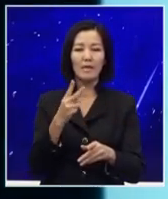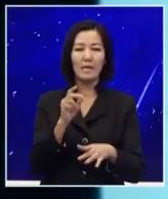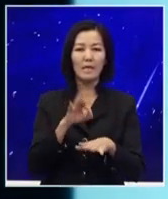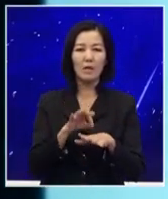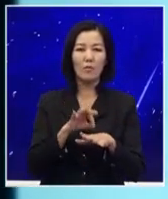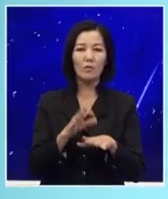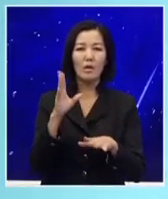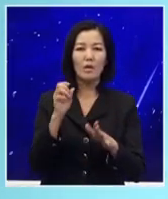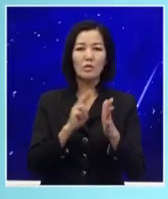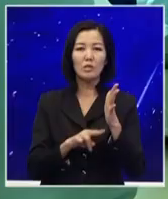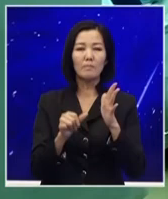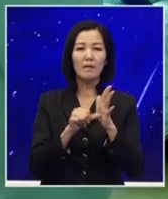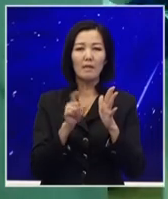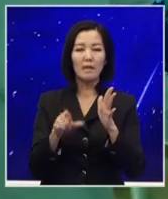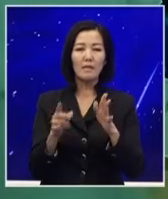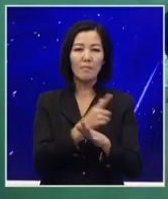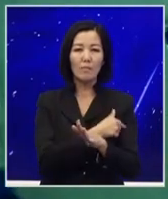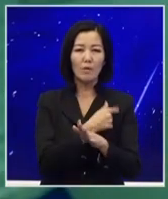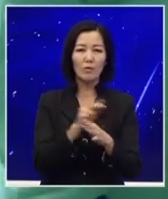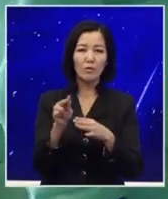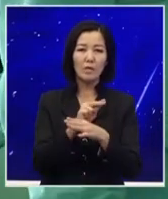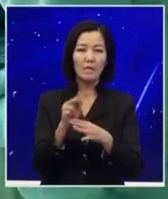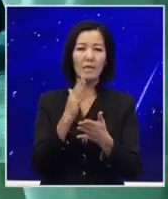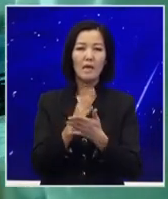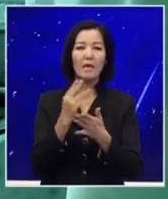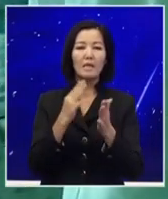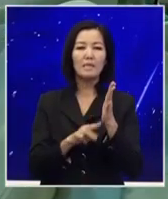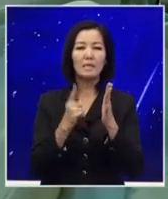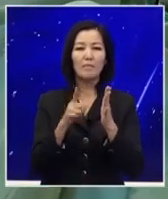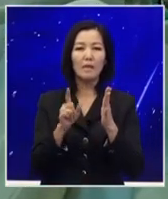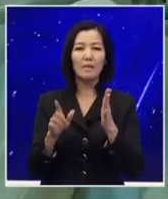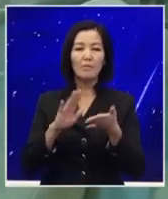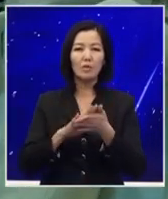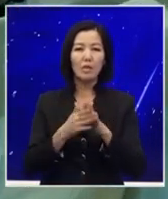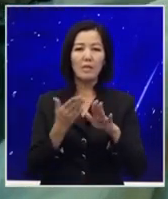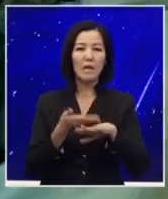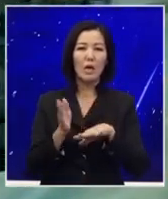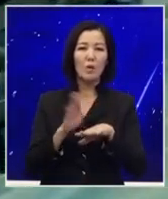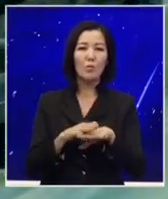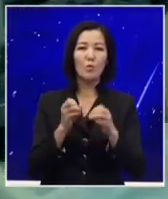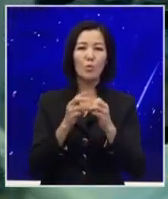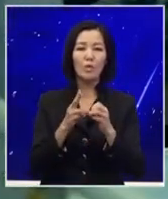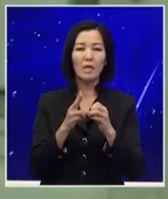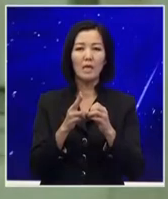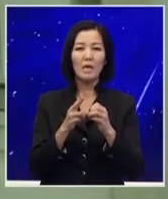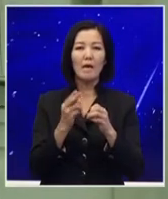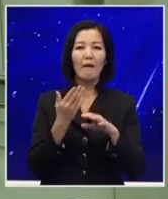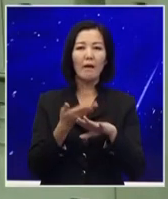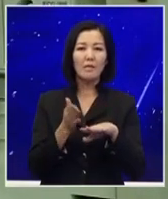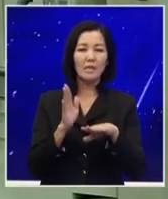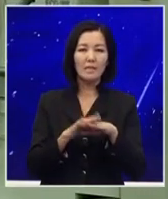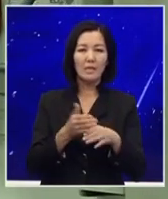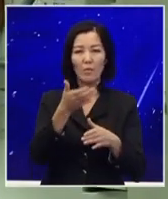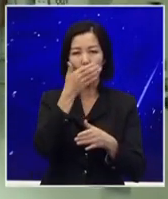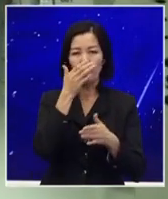адам амбулаторлық жағдайда ем қабылдауда. 81 адамның жағдайы ауыр, 12 науқас өкпені жасанды желдету аппаратында жатыр.